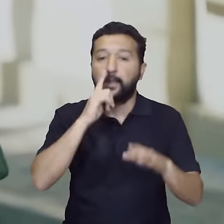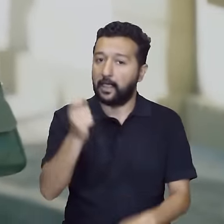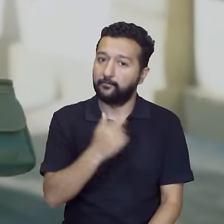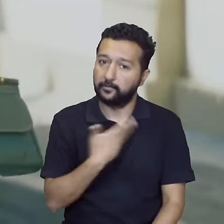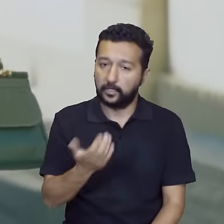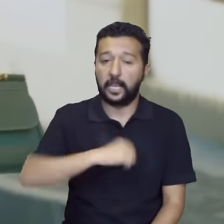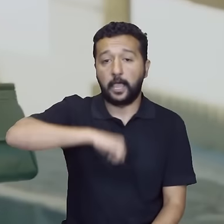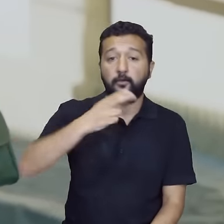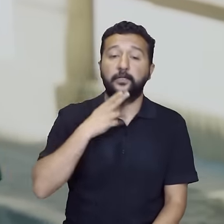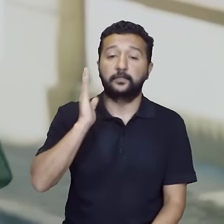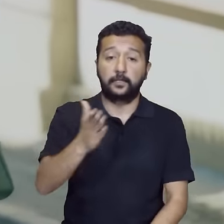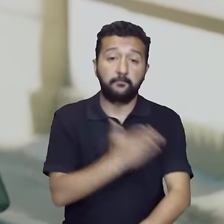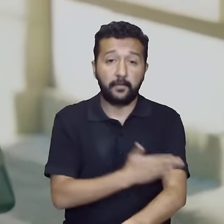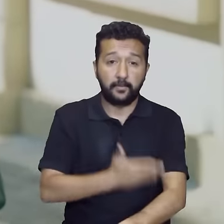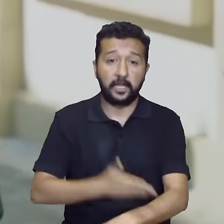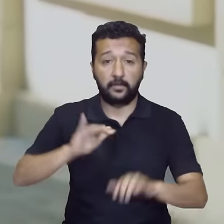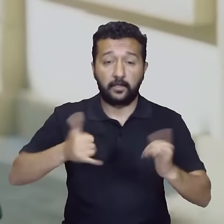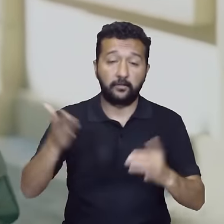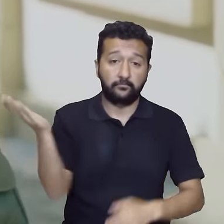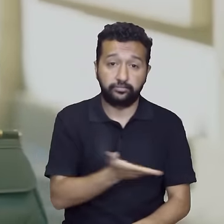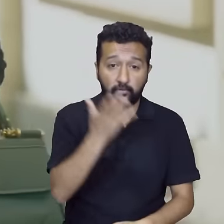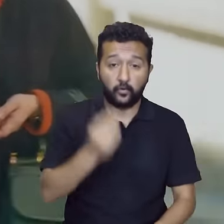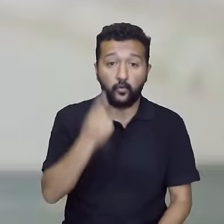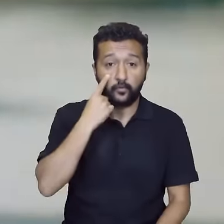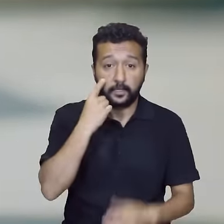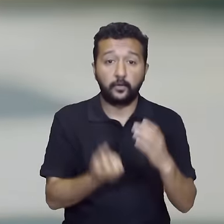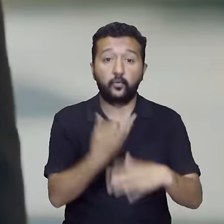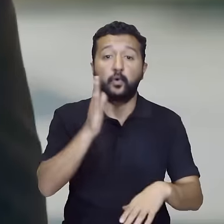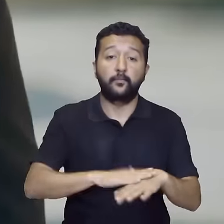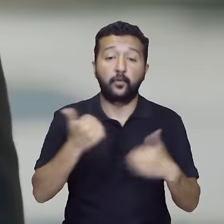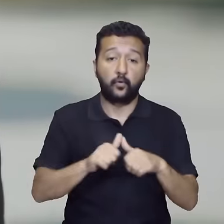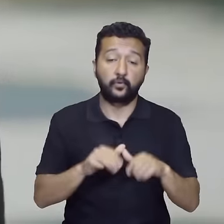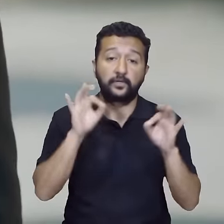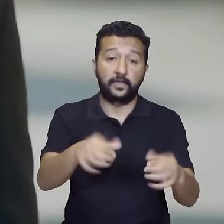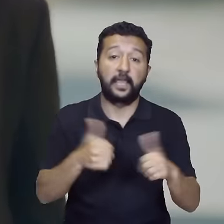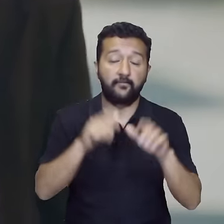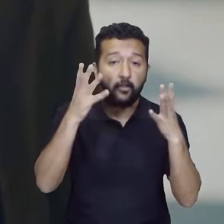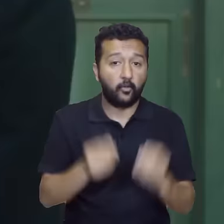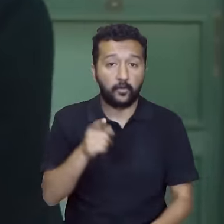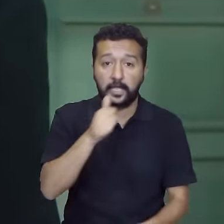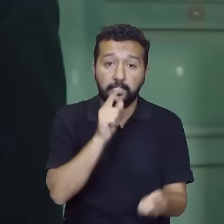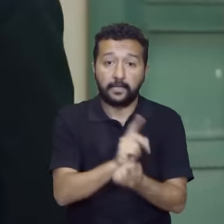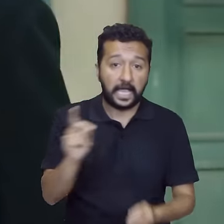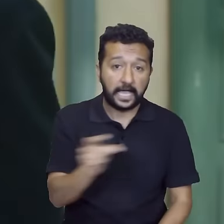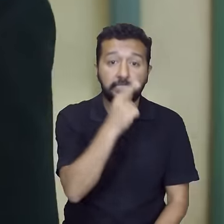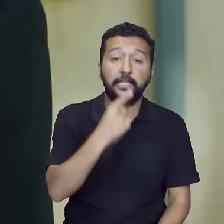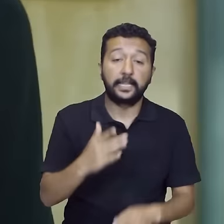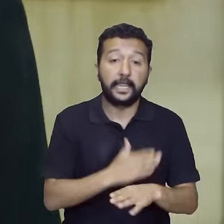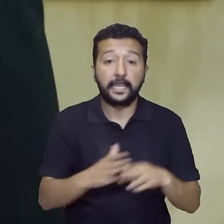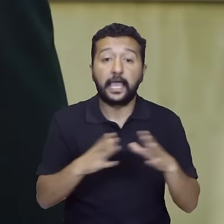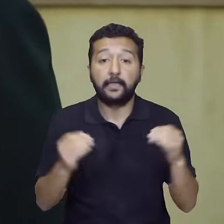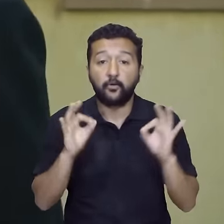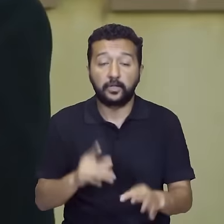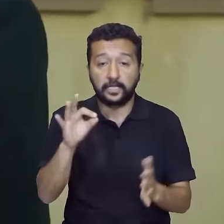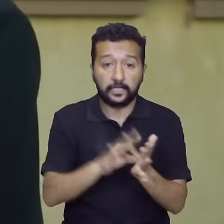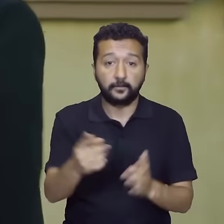yapayım nankör? Memlekette ihtilal oldu, daha hükümet kurulamadan kocaya vardı. Ne oldu bu adama? Kaçalım derken nereye